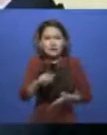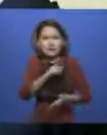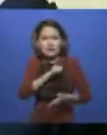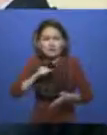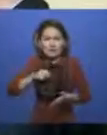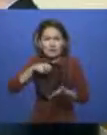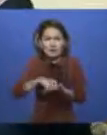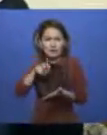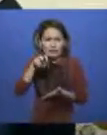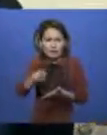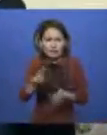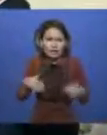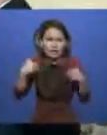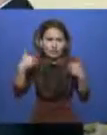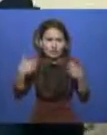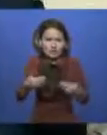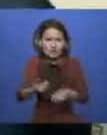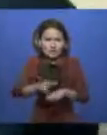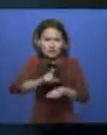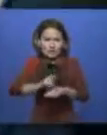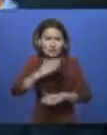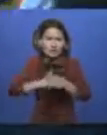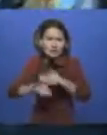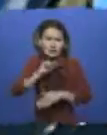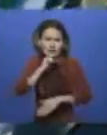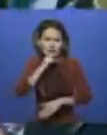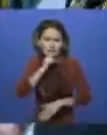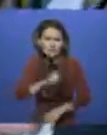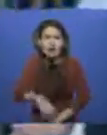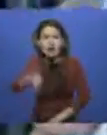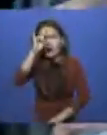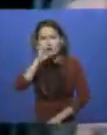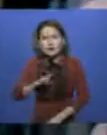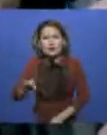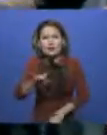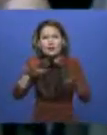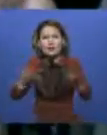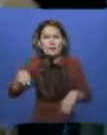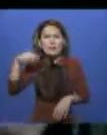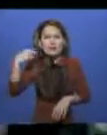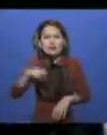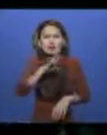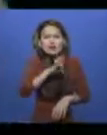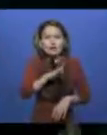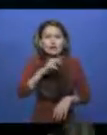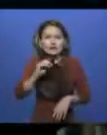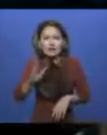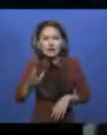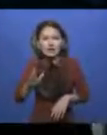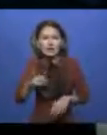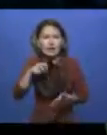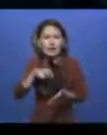да қуанышқа кенелді. Қазақстан Республикасының президенті елбасы Нұрсұлтан Әбішұлы Назарбаевтың атынан